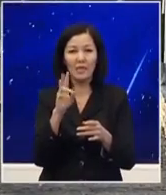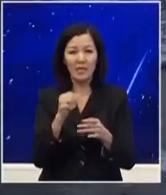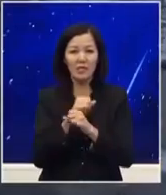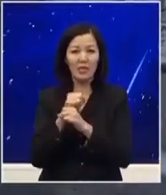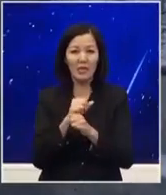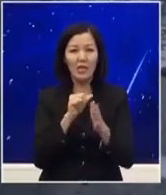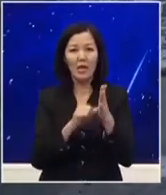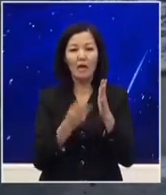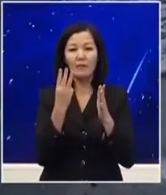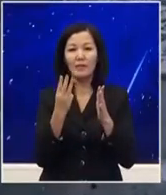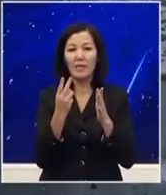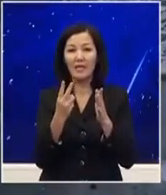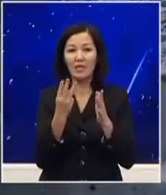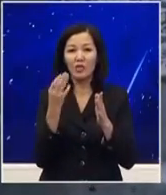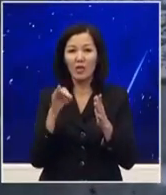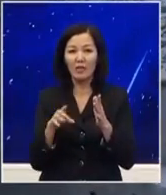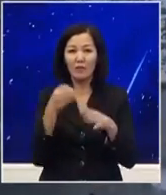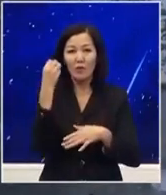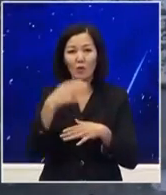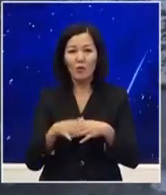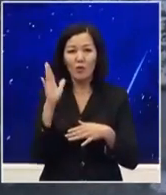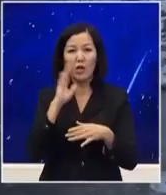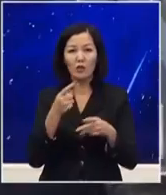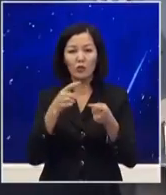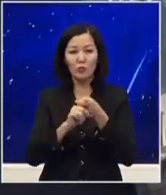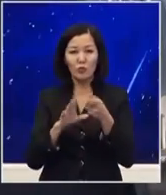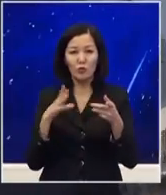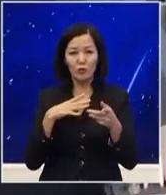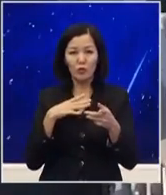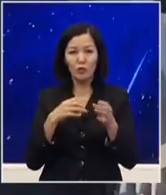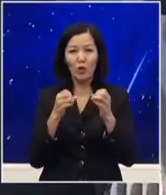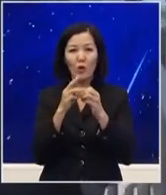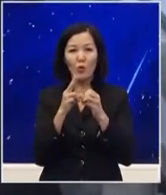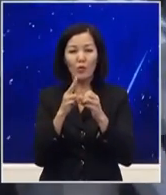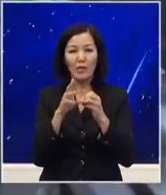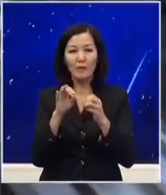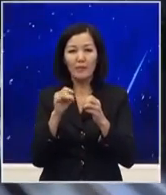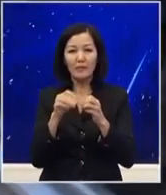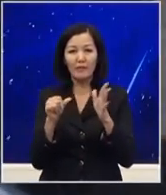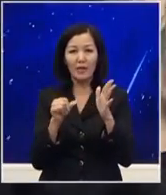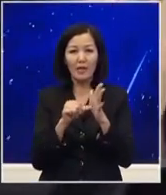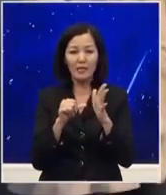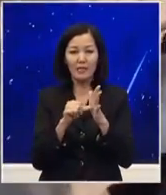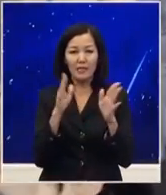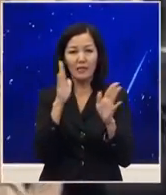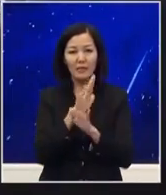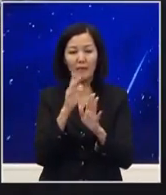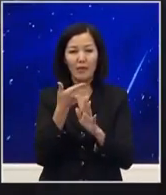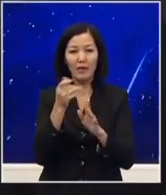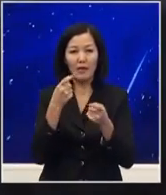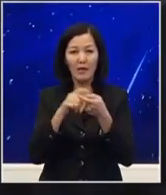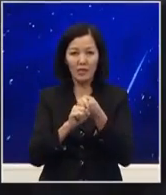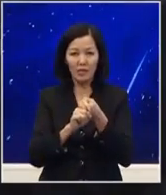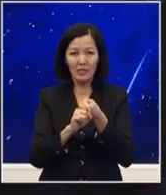Сарыарқа саяжайларында 62 шақырымға орталықтандырылған ауызсу жүйесі жүргізілді. 12 массивтің 6-ауының